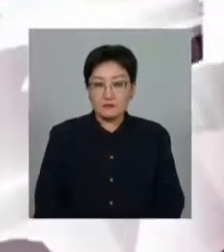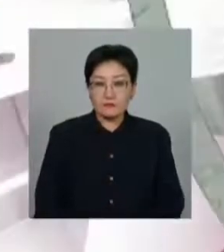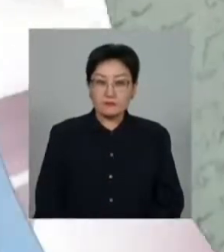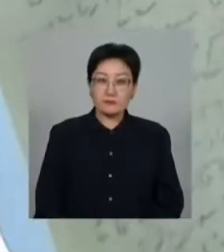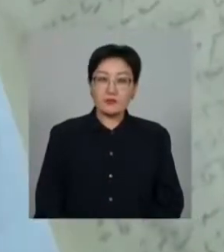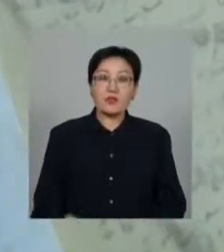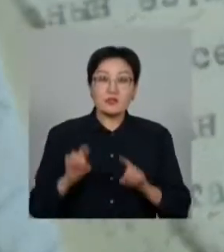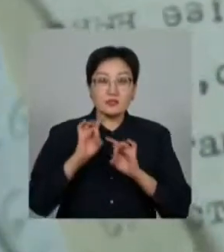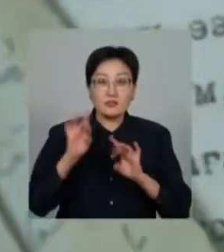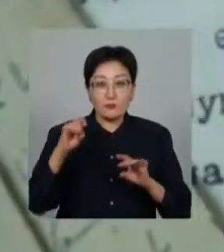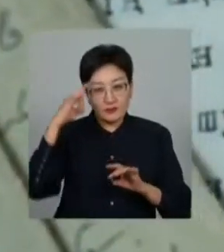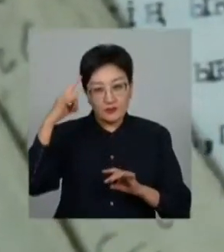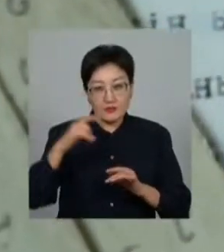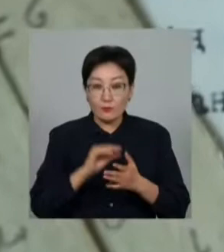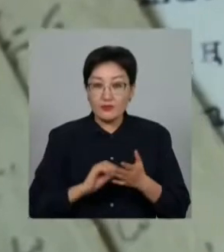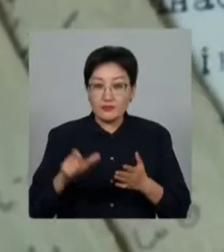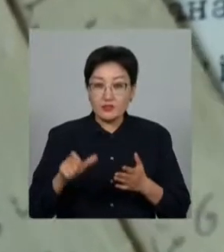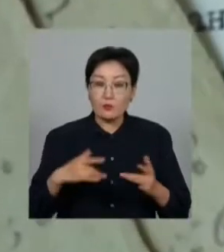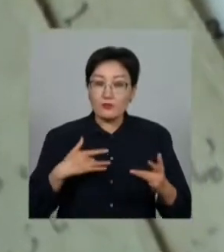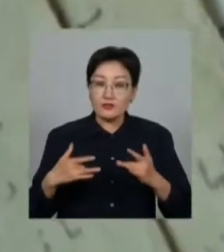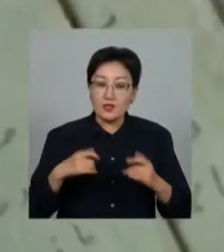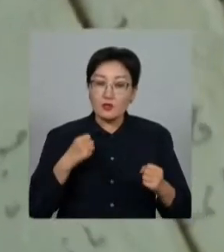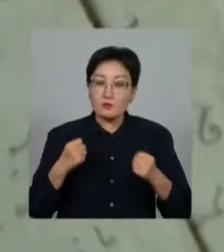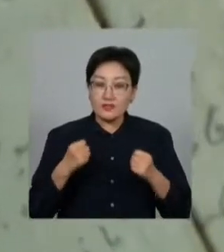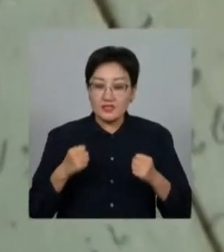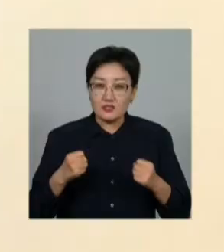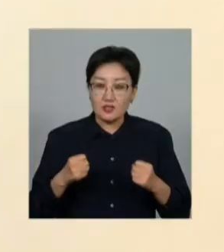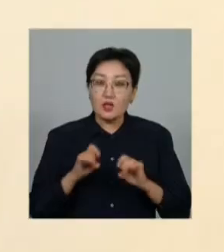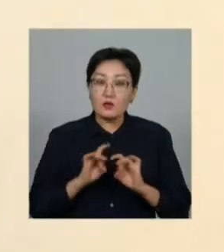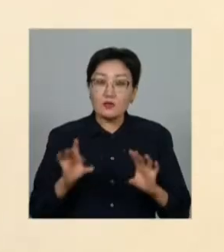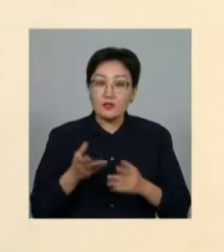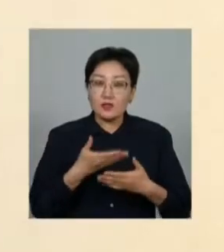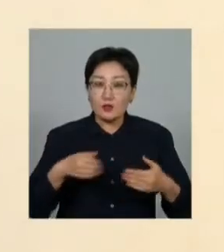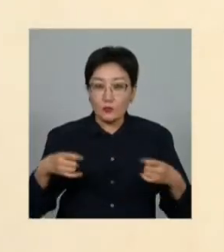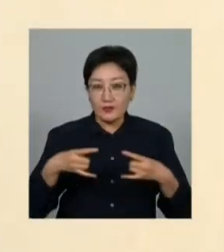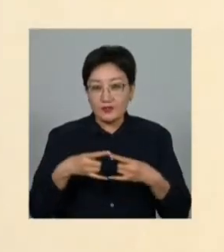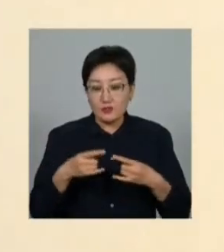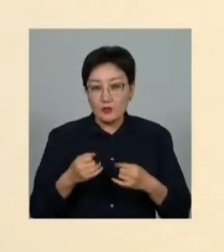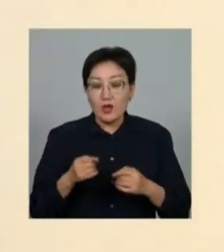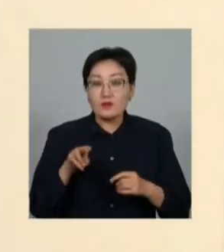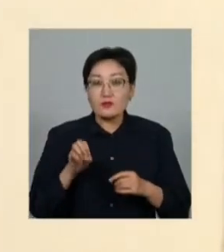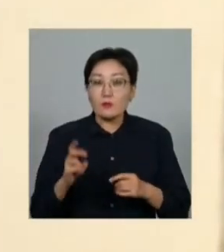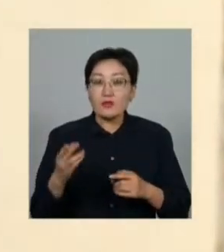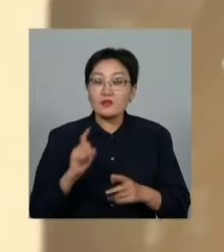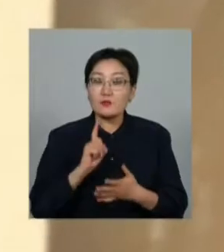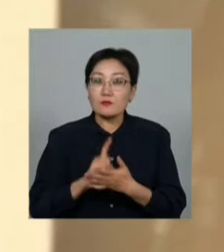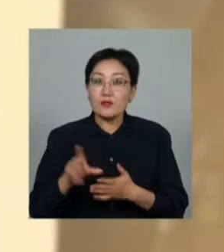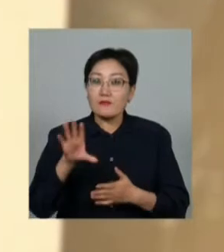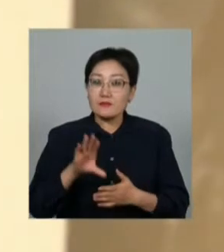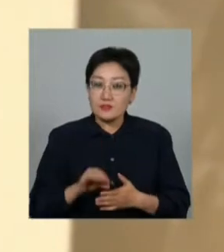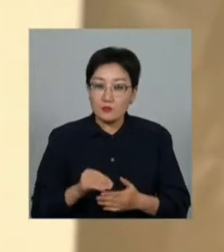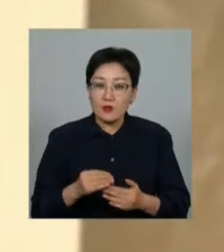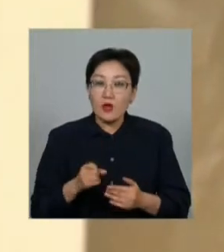известные казахстанские писатели звезды спорта и эстрады рассказали нашему телеканалу о тех кому они обязаны всем о